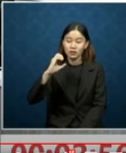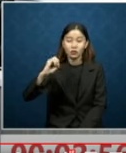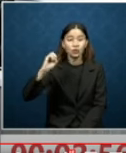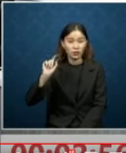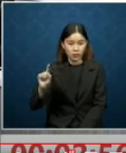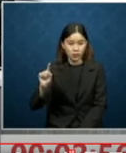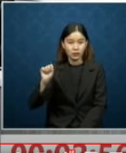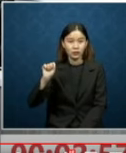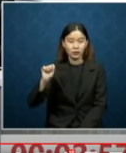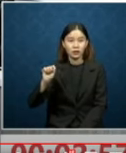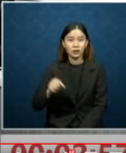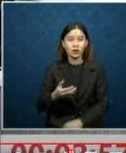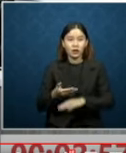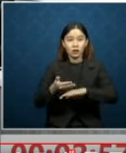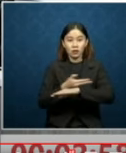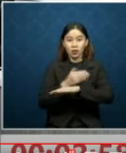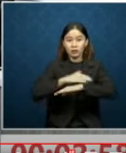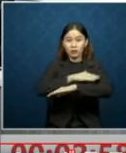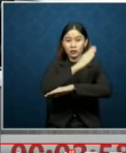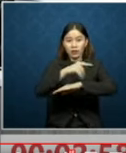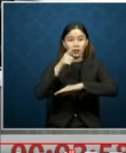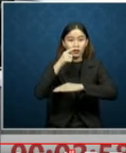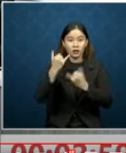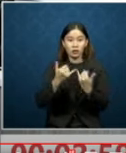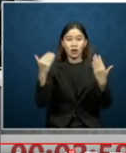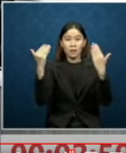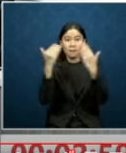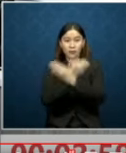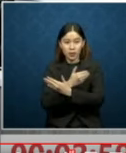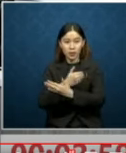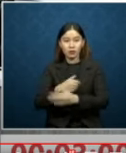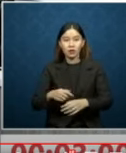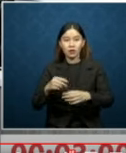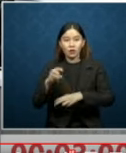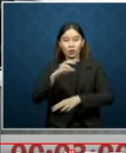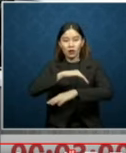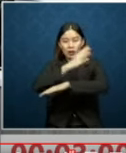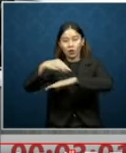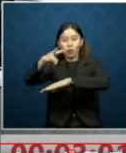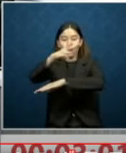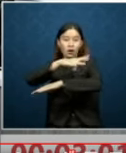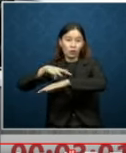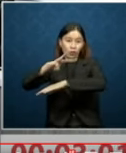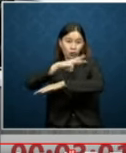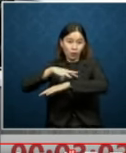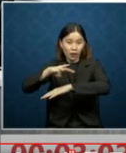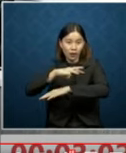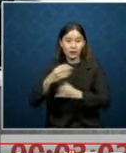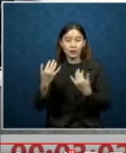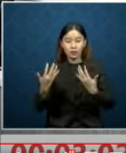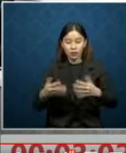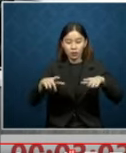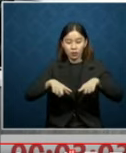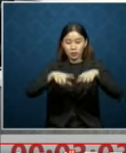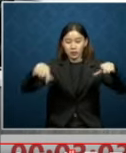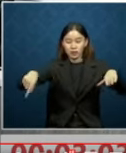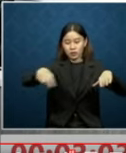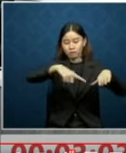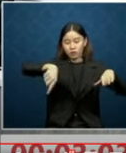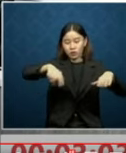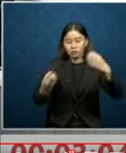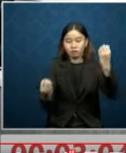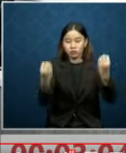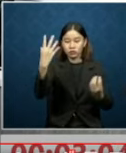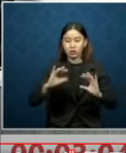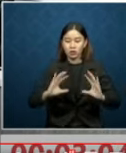4/01เนี่ยก่อนที่เขาใหญ่เนี่ยมันจะกลายเป็นเขาหัวร้อนแล้วพื้นที่อุทยานก็